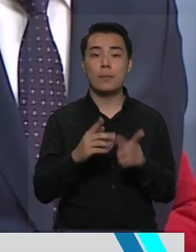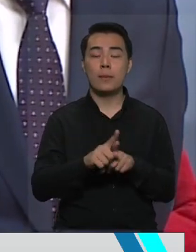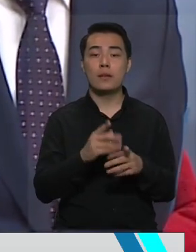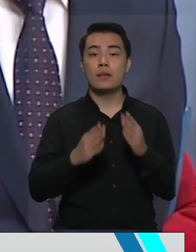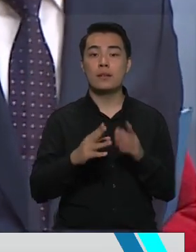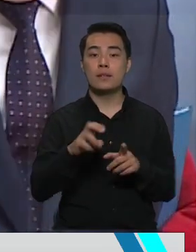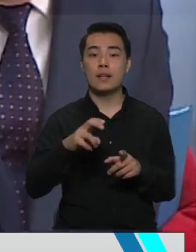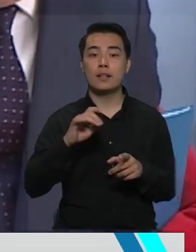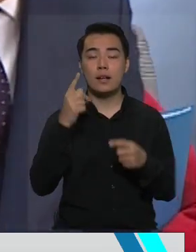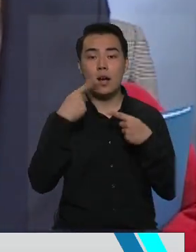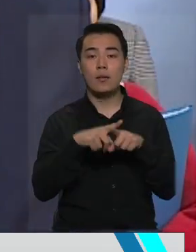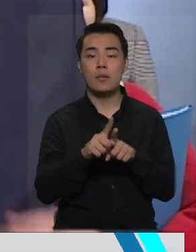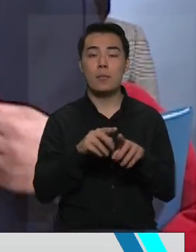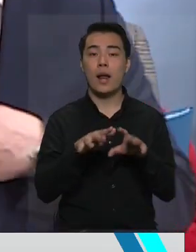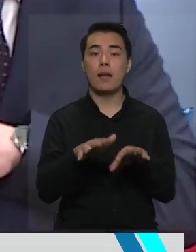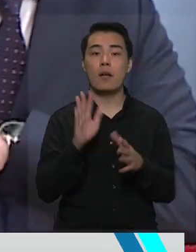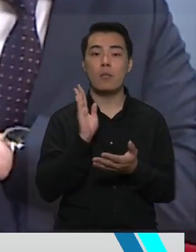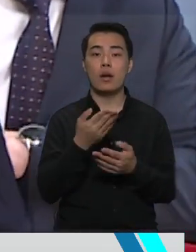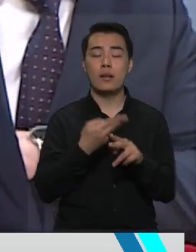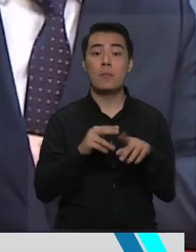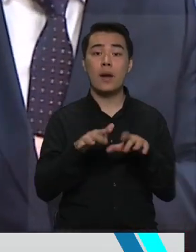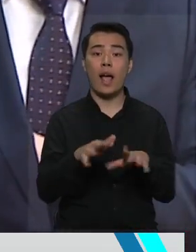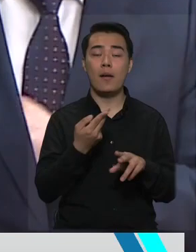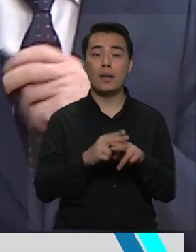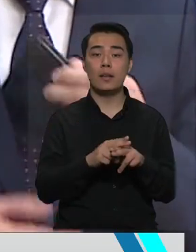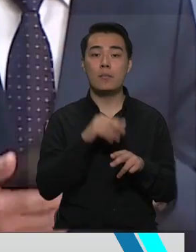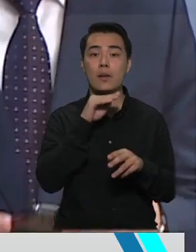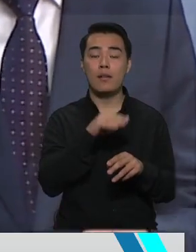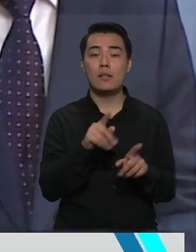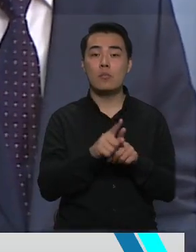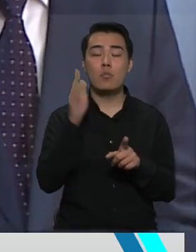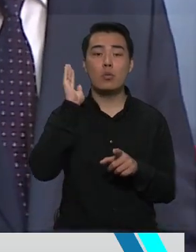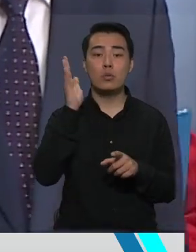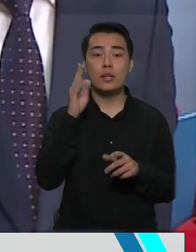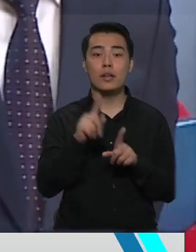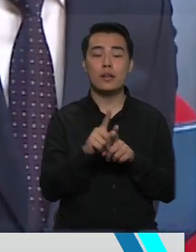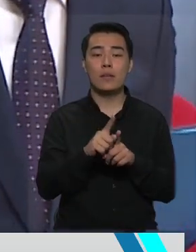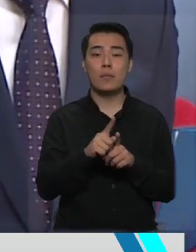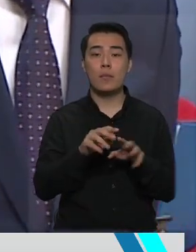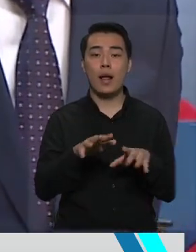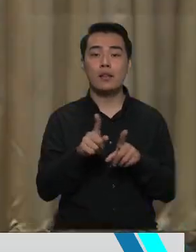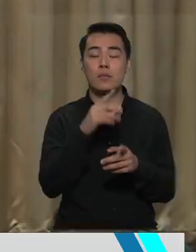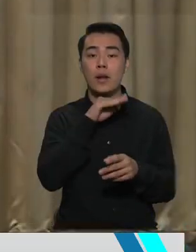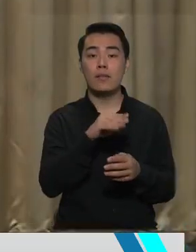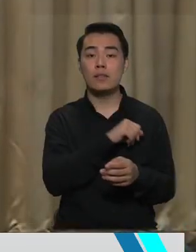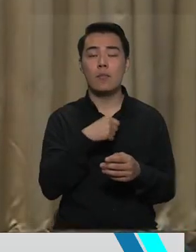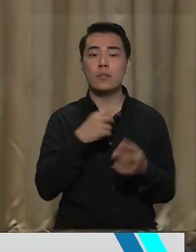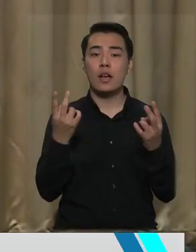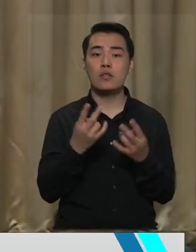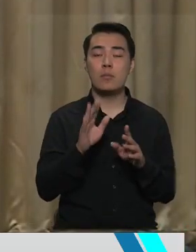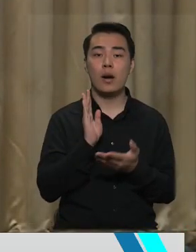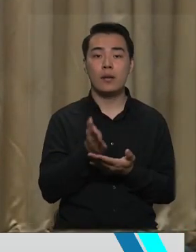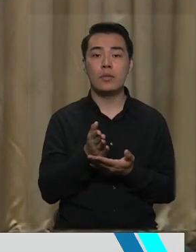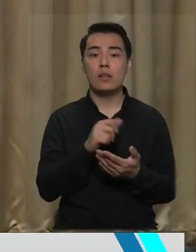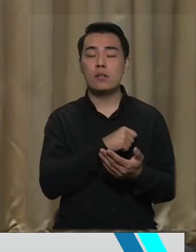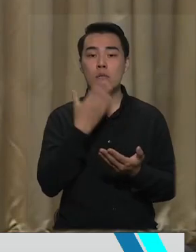робототехнику программирование программирование это профессия не то что будущего это профессия настоящего кто вам